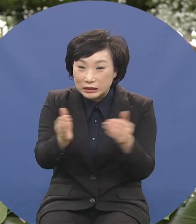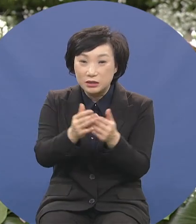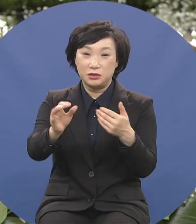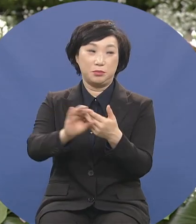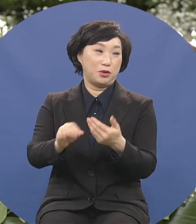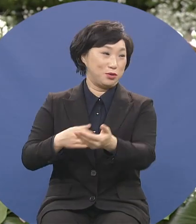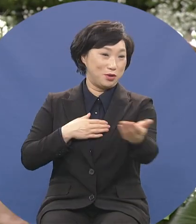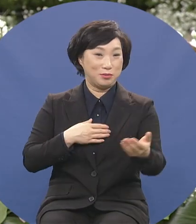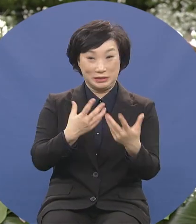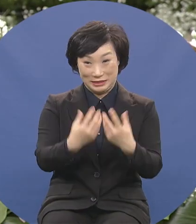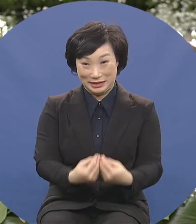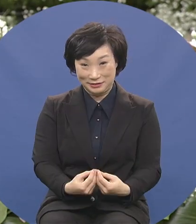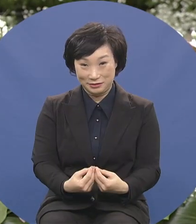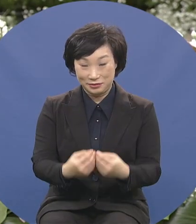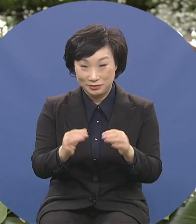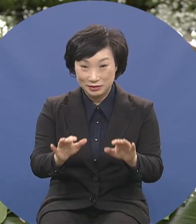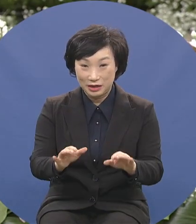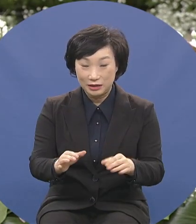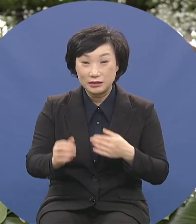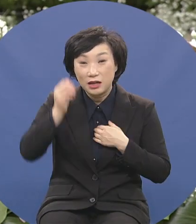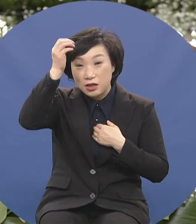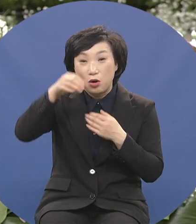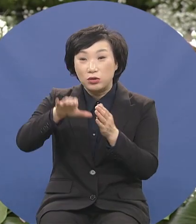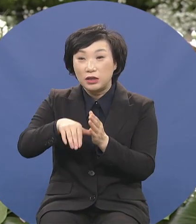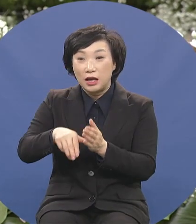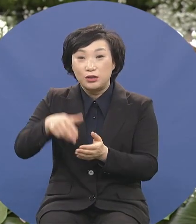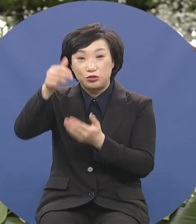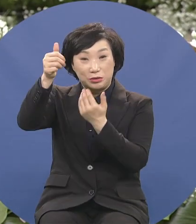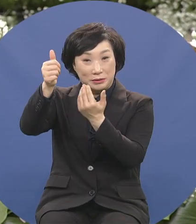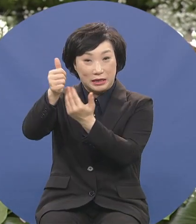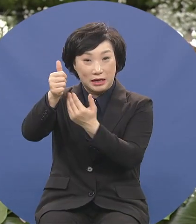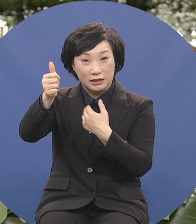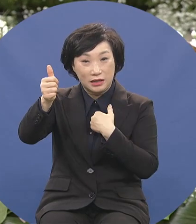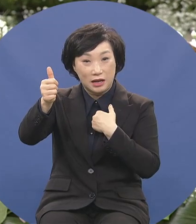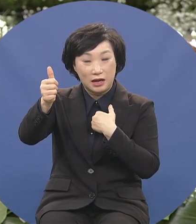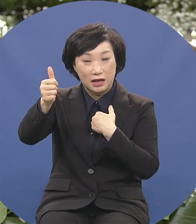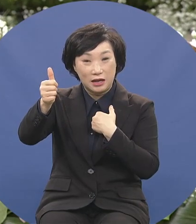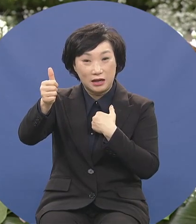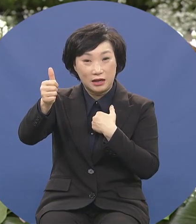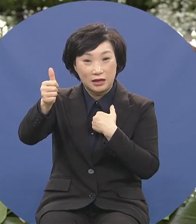종료된다면 내 영혼의 때 주님 앞에